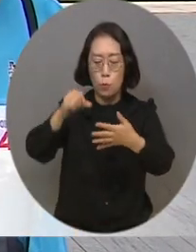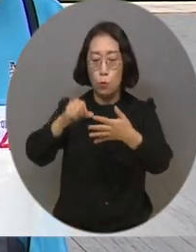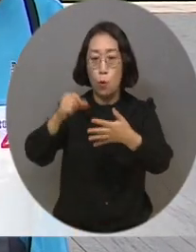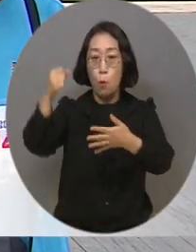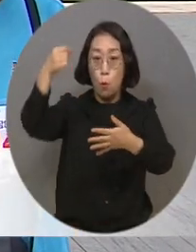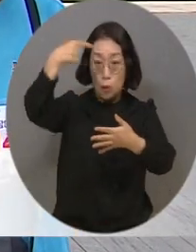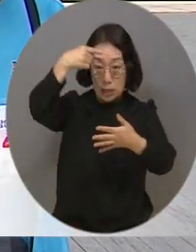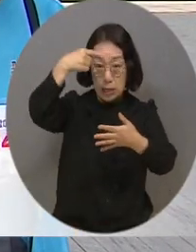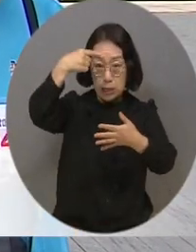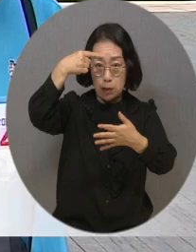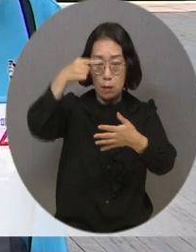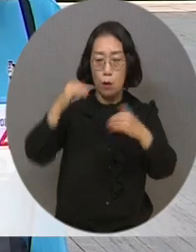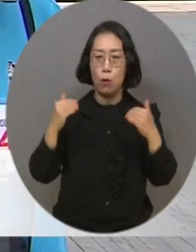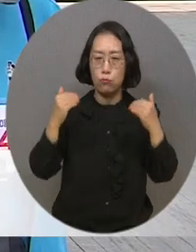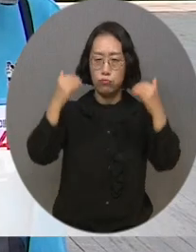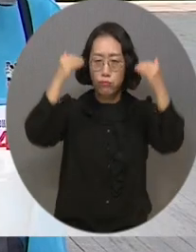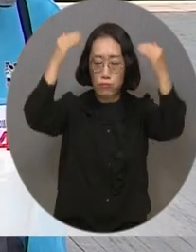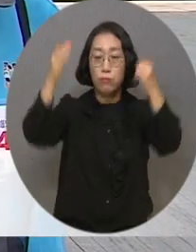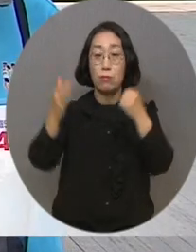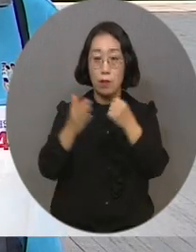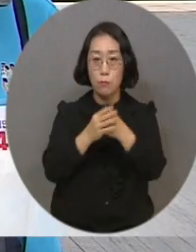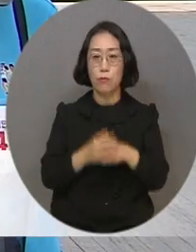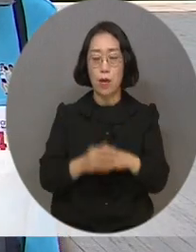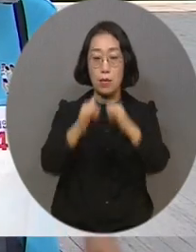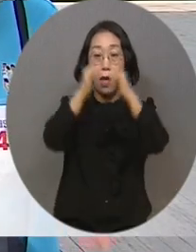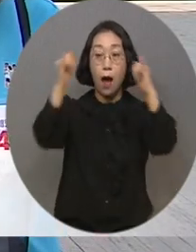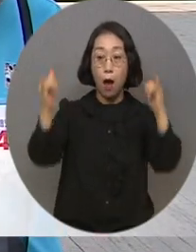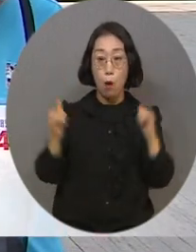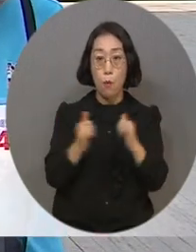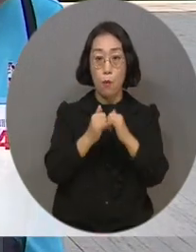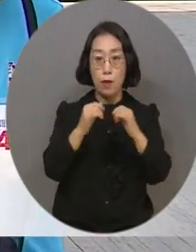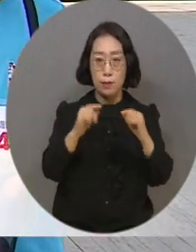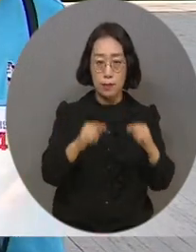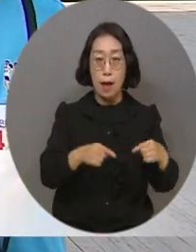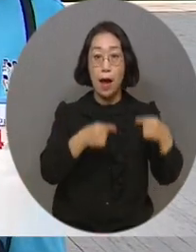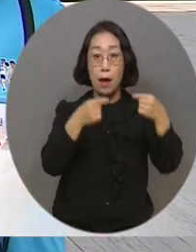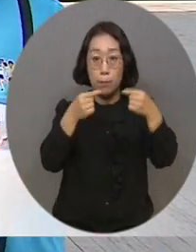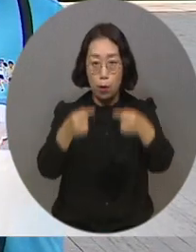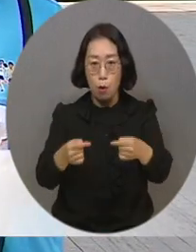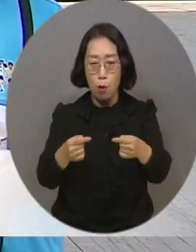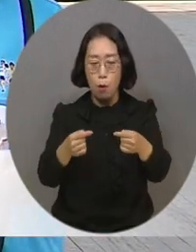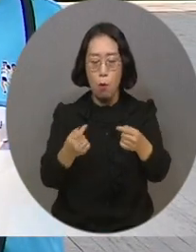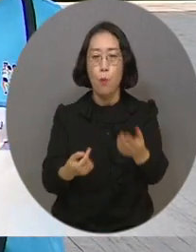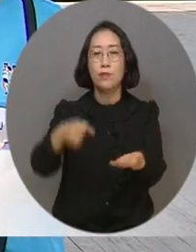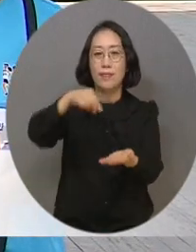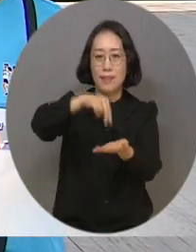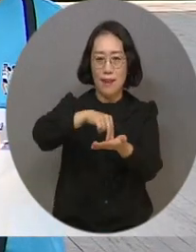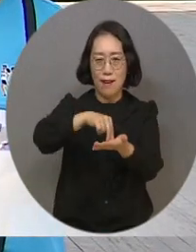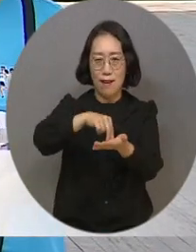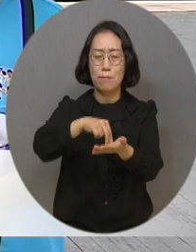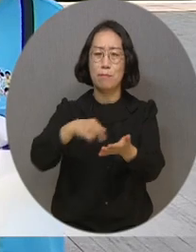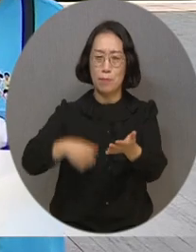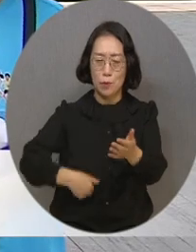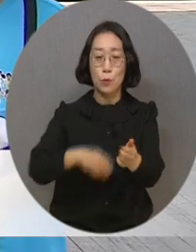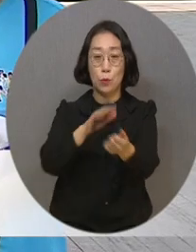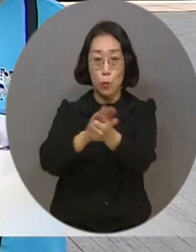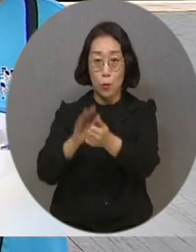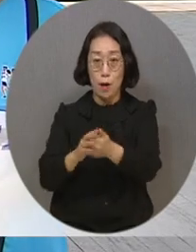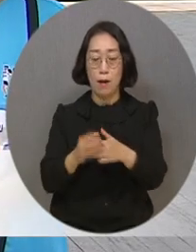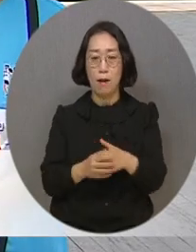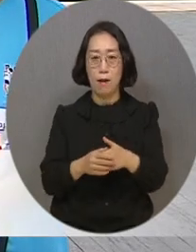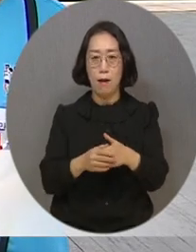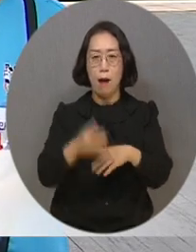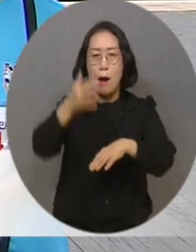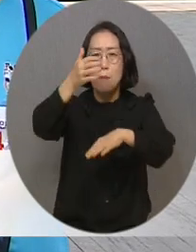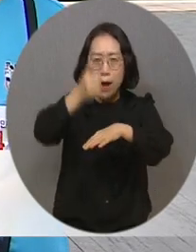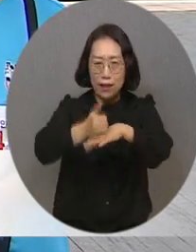1학년이 되니까 결국은 이제 사회 참여, 독립을 시켜야 되는데 우리 작은 애가 많이